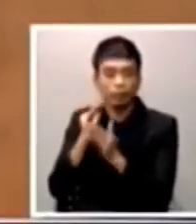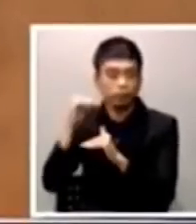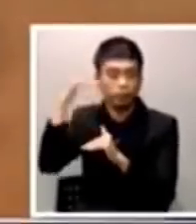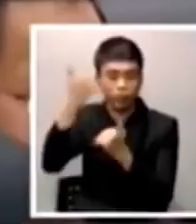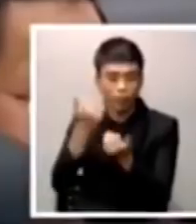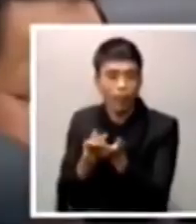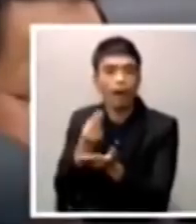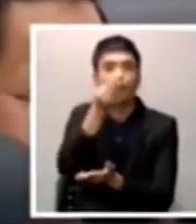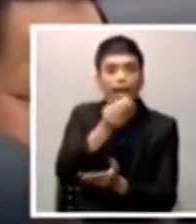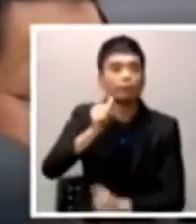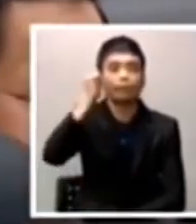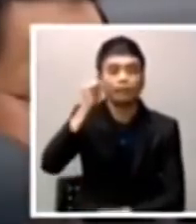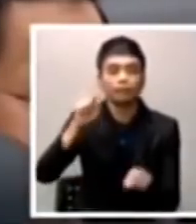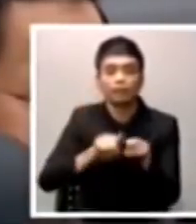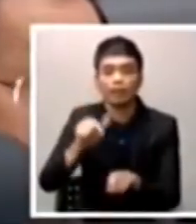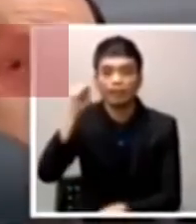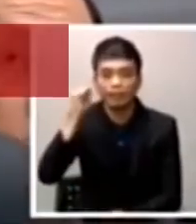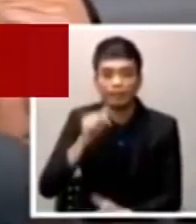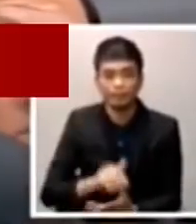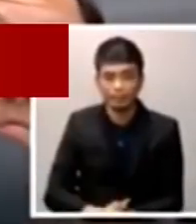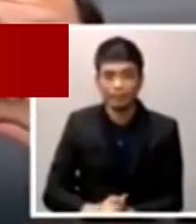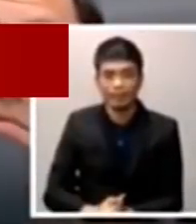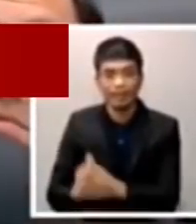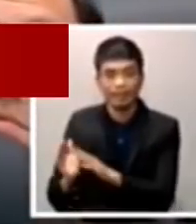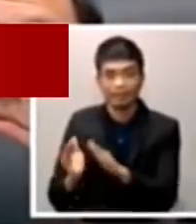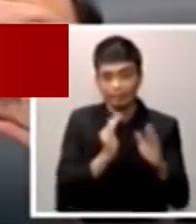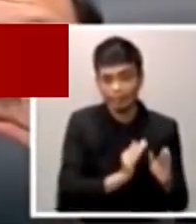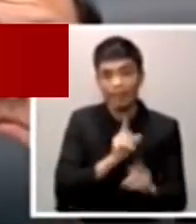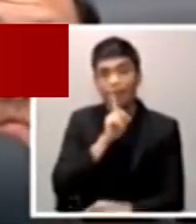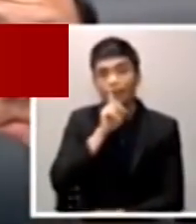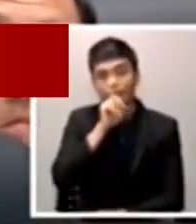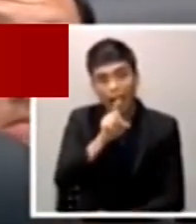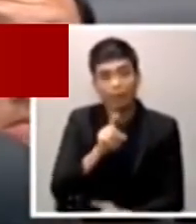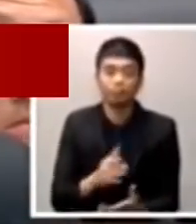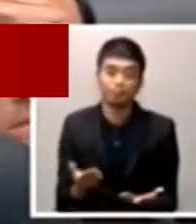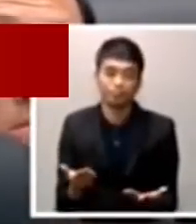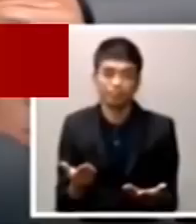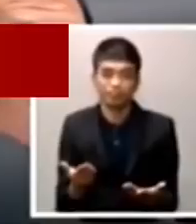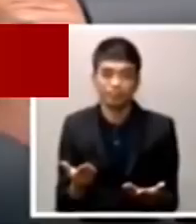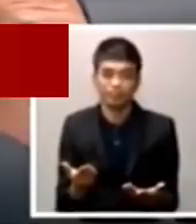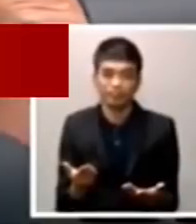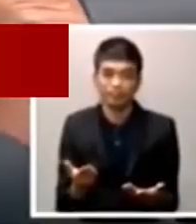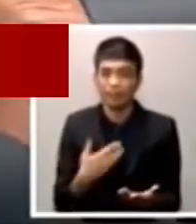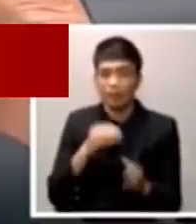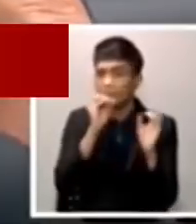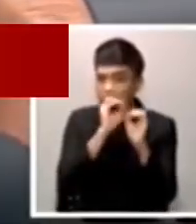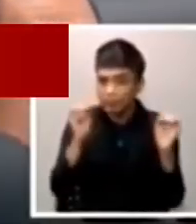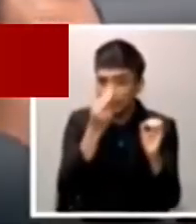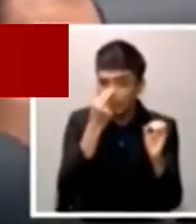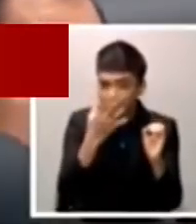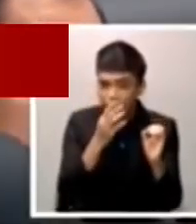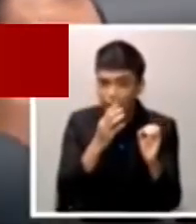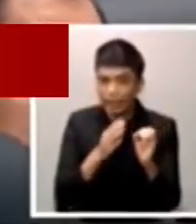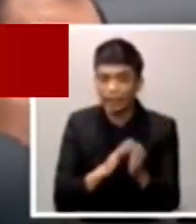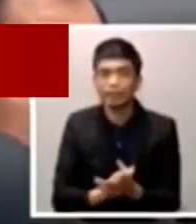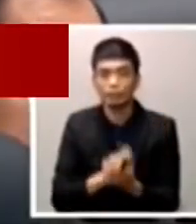บุตรหลานของคนในกองทัพผมต้องถามกับท่านประธานว่าจะมีใครสักกี่คนที่จะเหมือนกับท่านประธานนะครับผมยังไม่เคยเห็นนะครับอ้อย